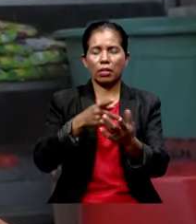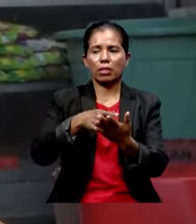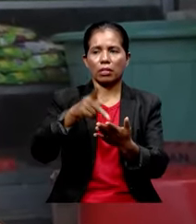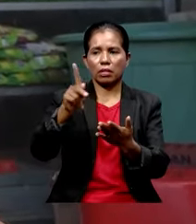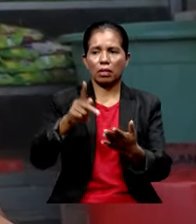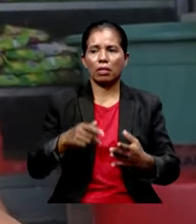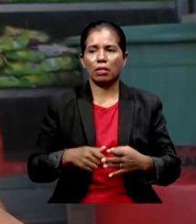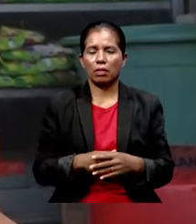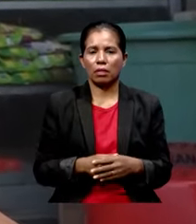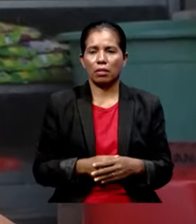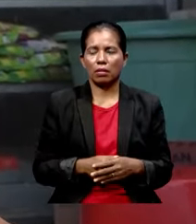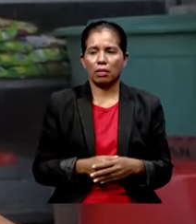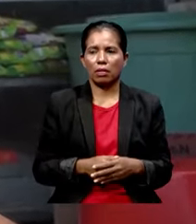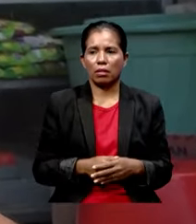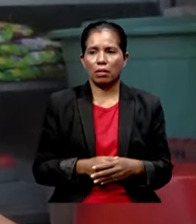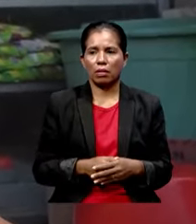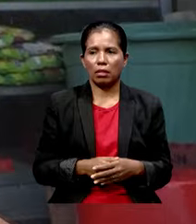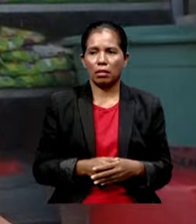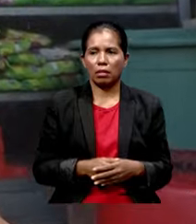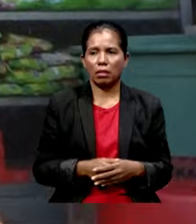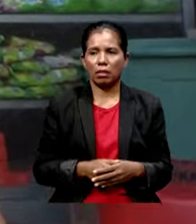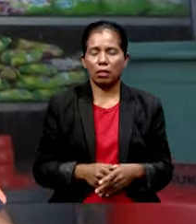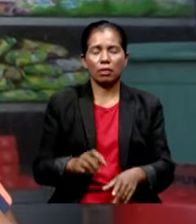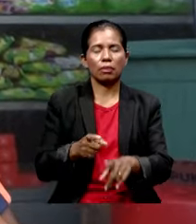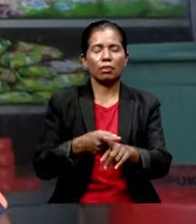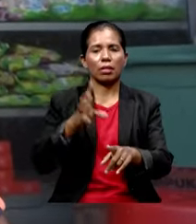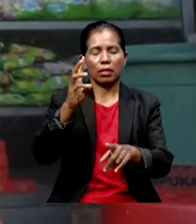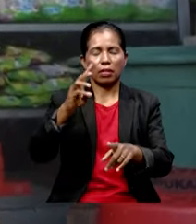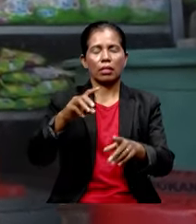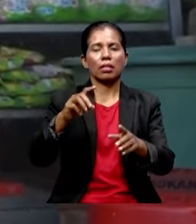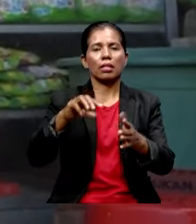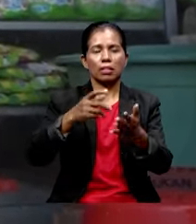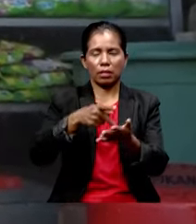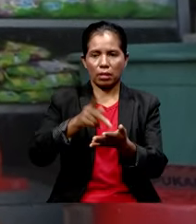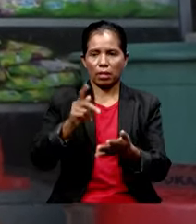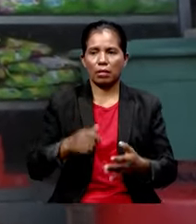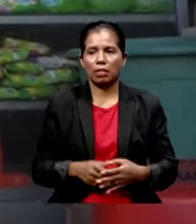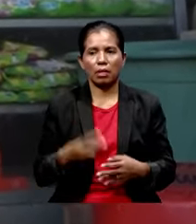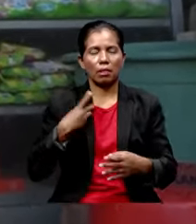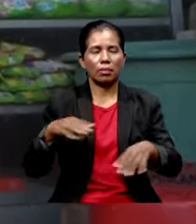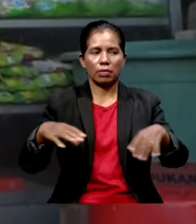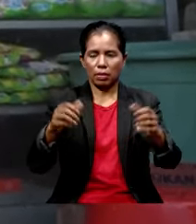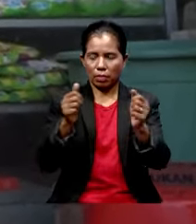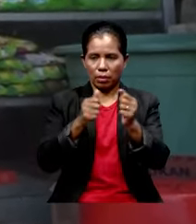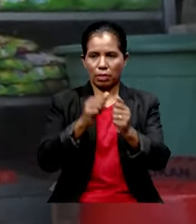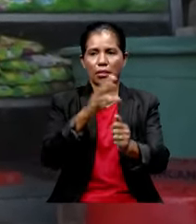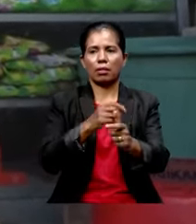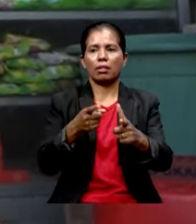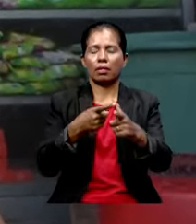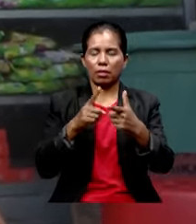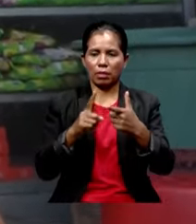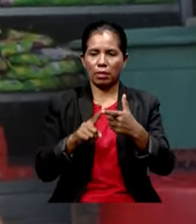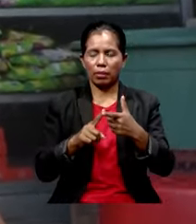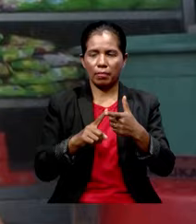re. Fula ne sepu lan fula ne mu fen selu dalai da. Asa dami la koi kopera, ini perut kopera estado. Masih